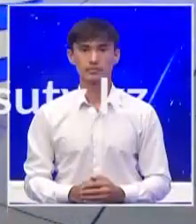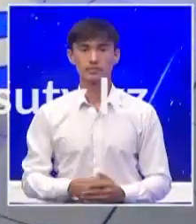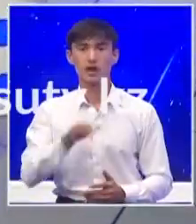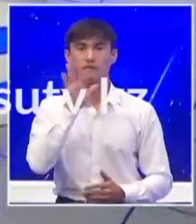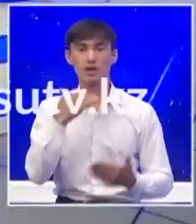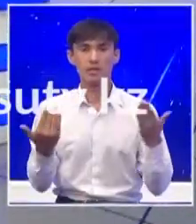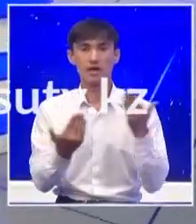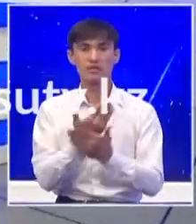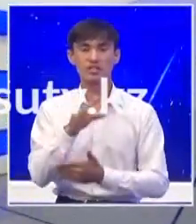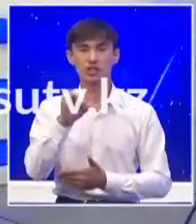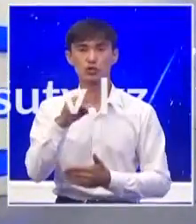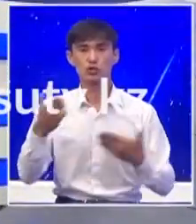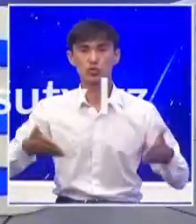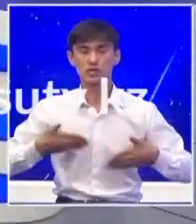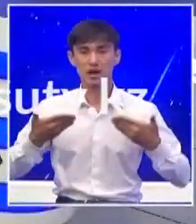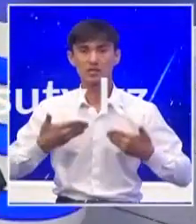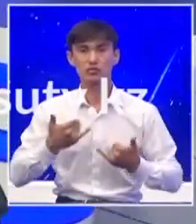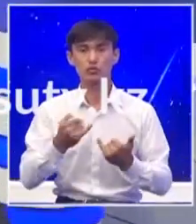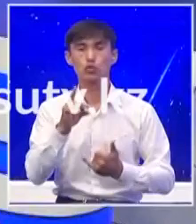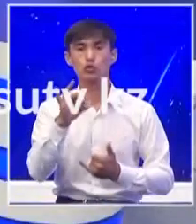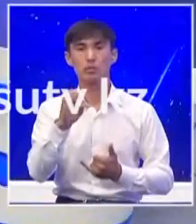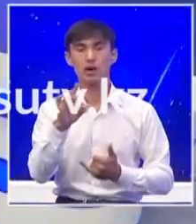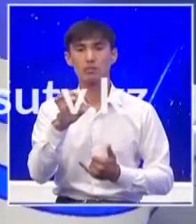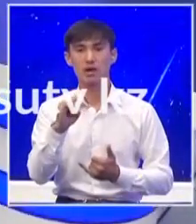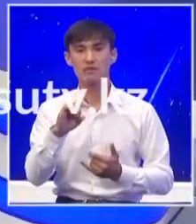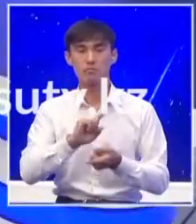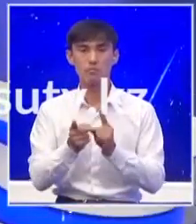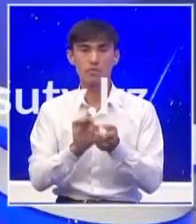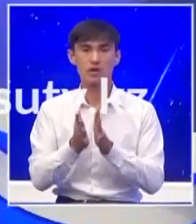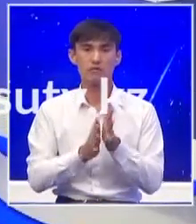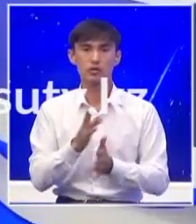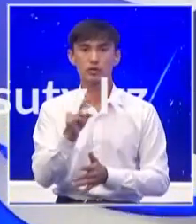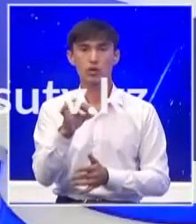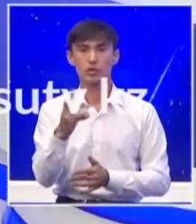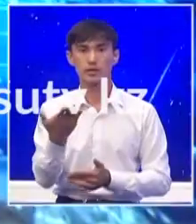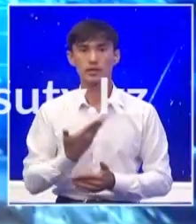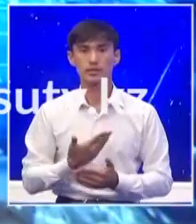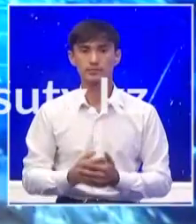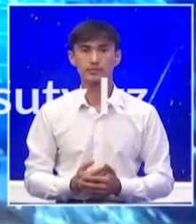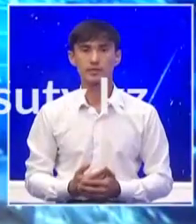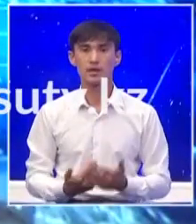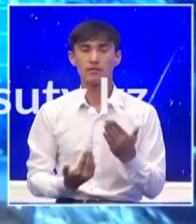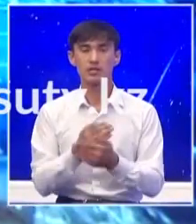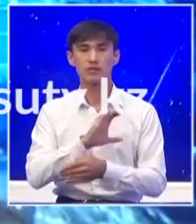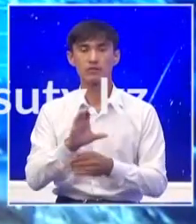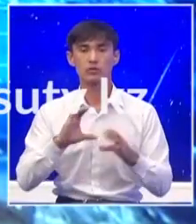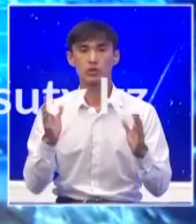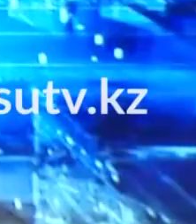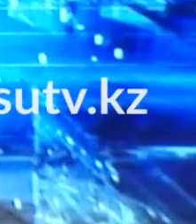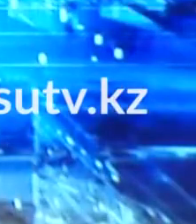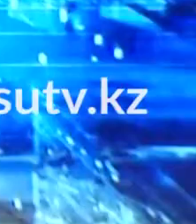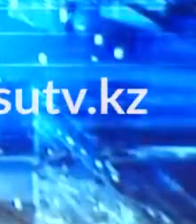Время новостей на телеканале ЖТСУ. Здравствуйте. В студии Рустам Арабаев, сурдопереводчик Даурен Абдрасилов. И в начале выпуска коротко о